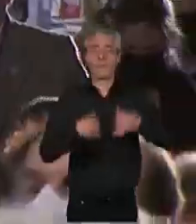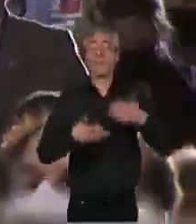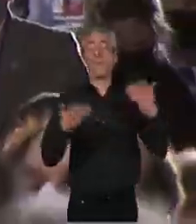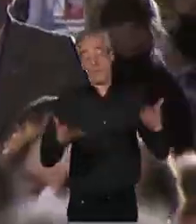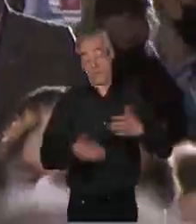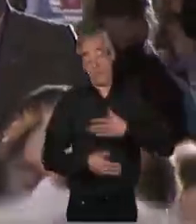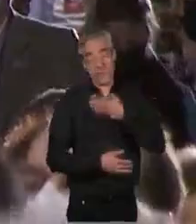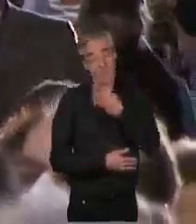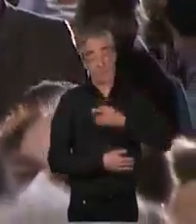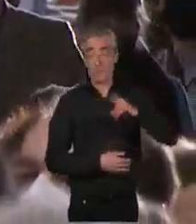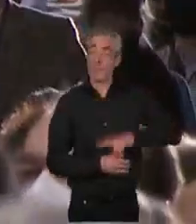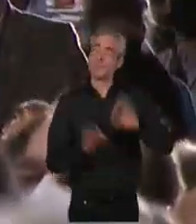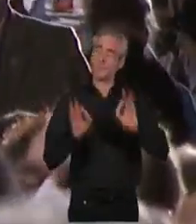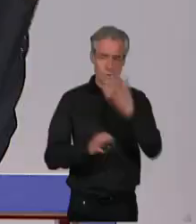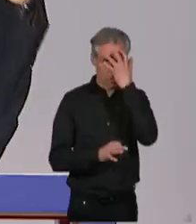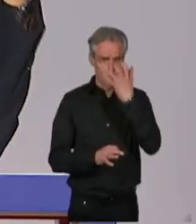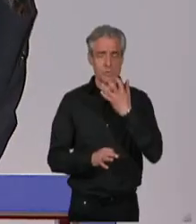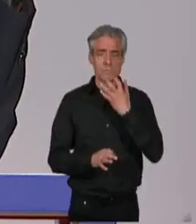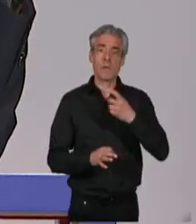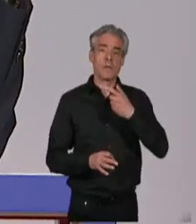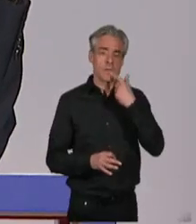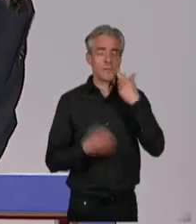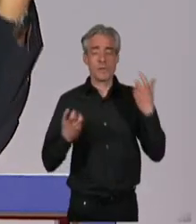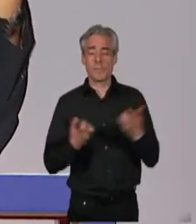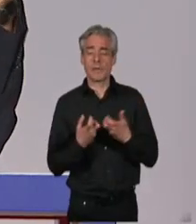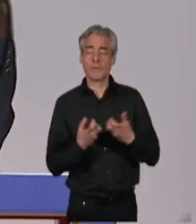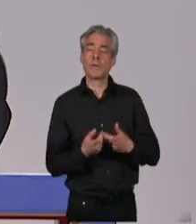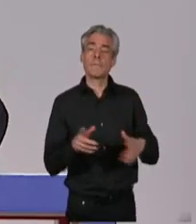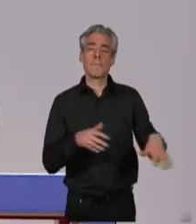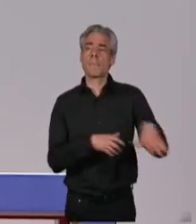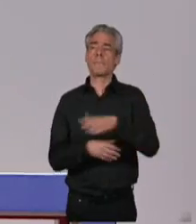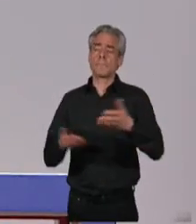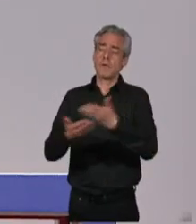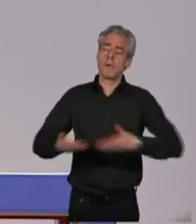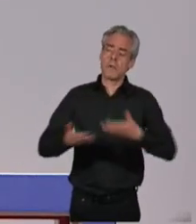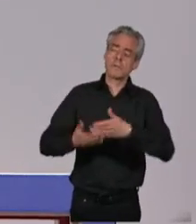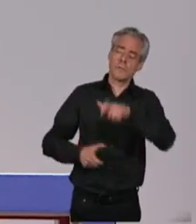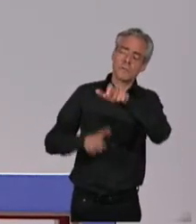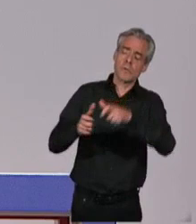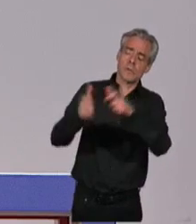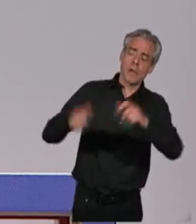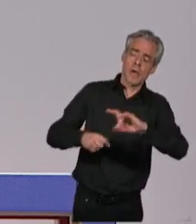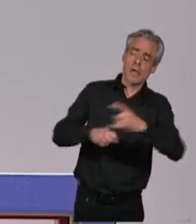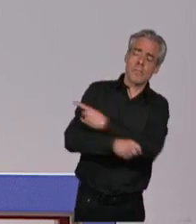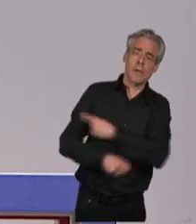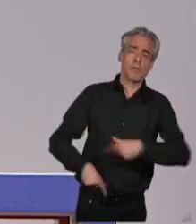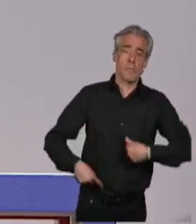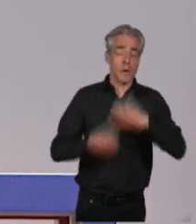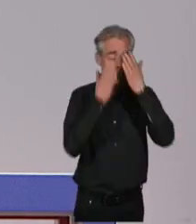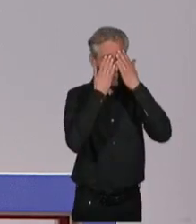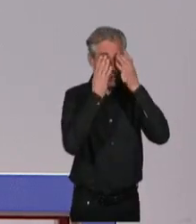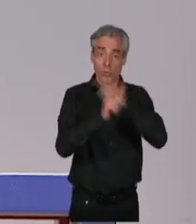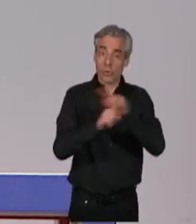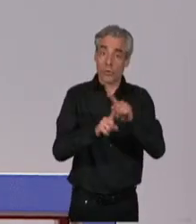Et je le dis avec gravité, je ne fermerai pas les yeux sur la situation dans certains EHPAD.